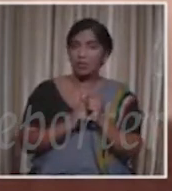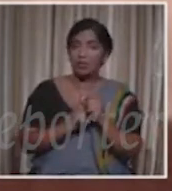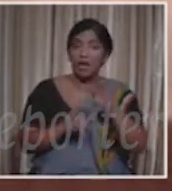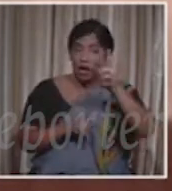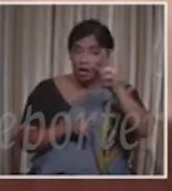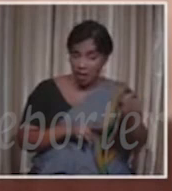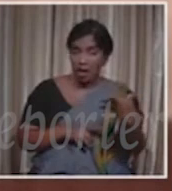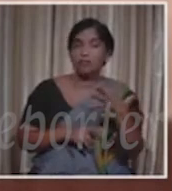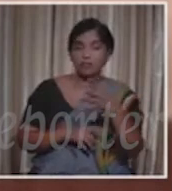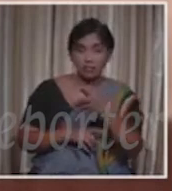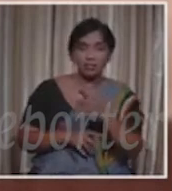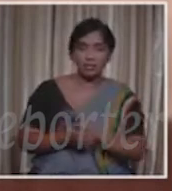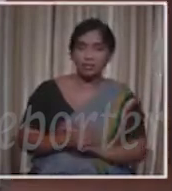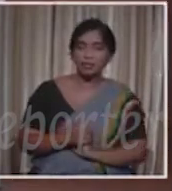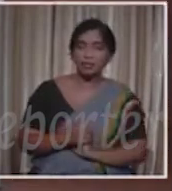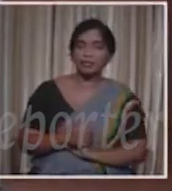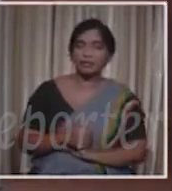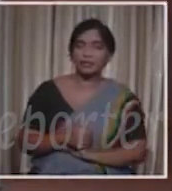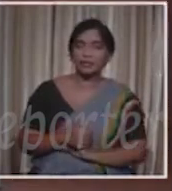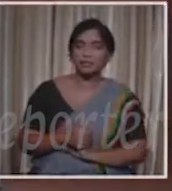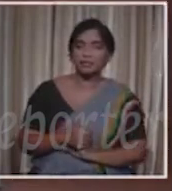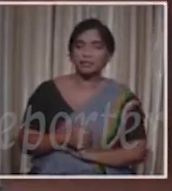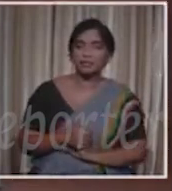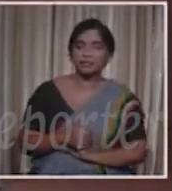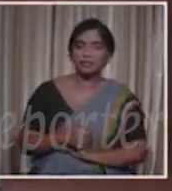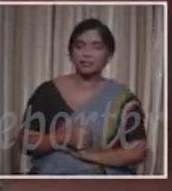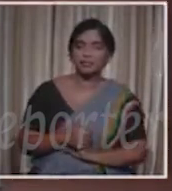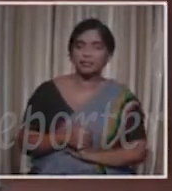කියලා ජනතා විමුක්ත පෙරමුණේ මේ 400න්